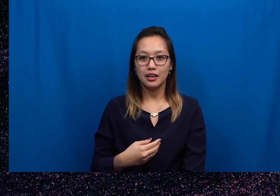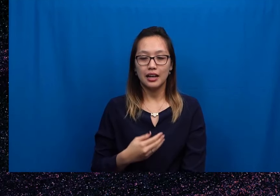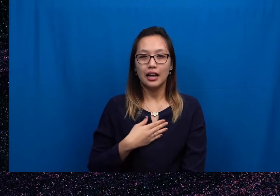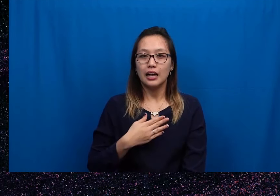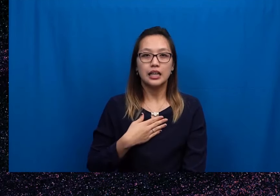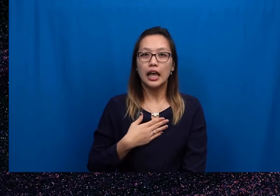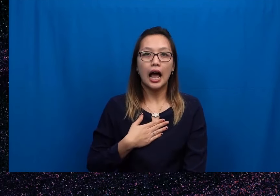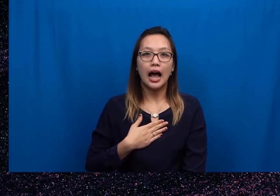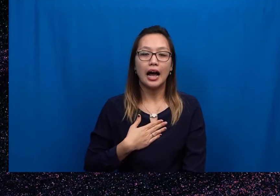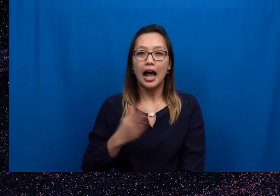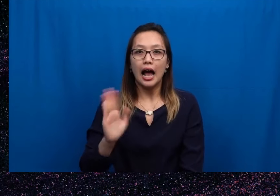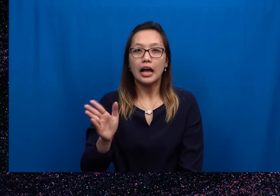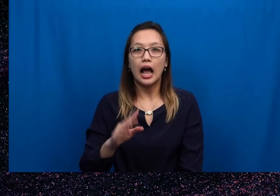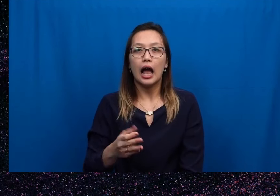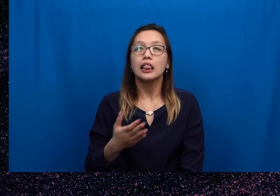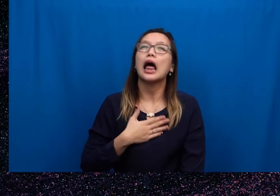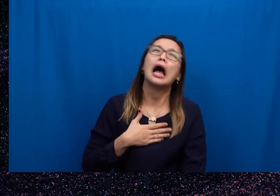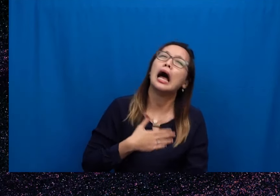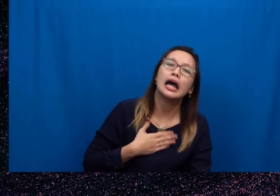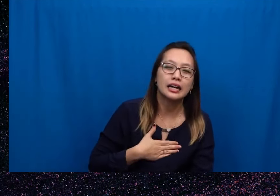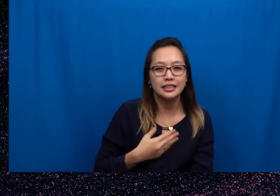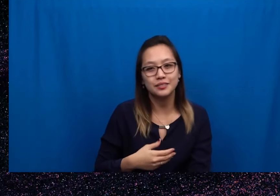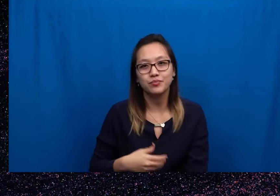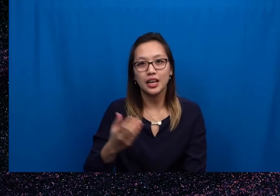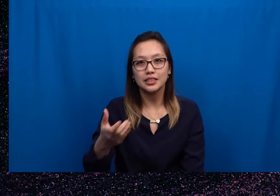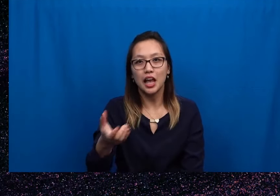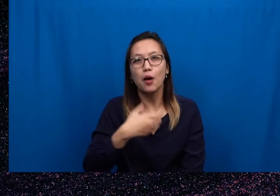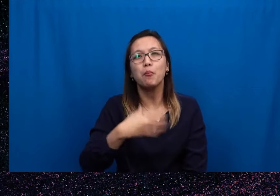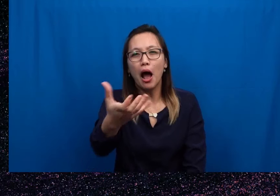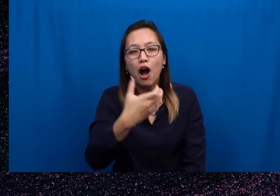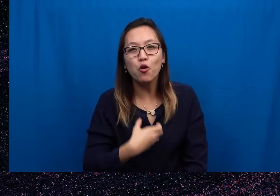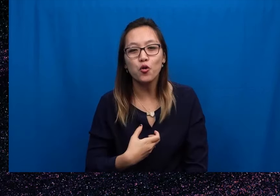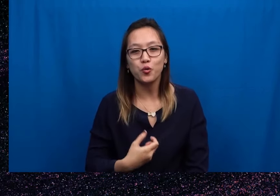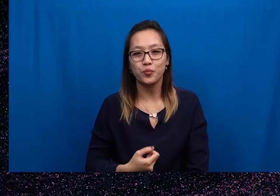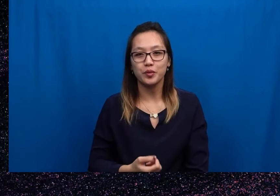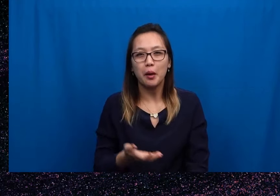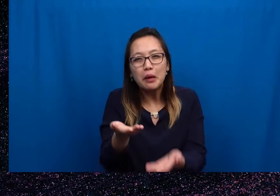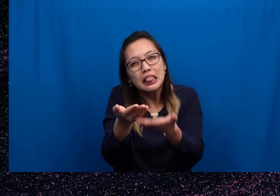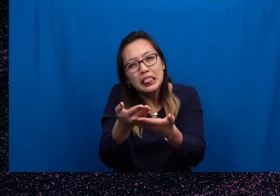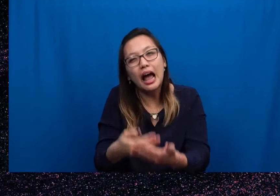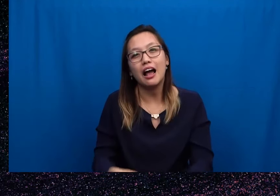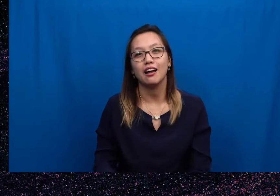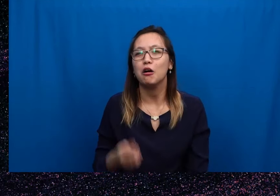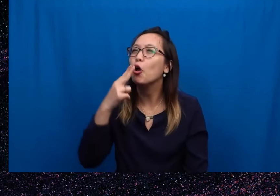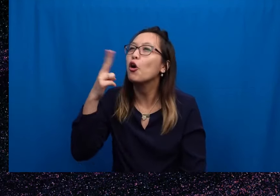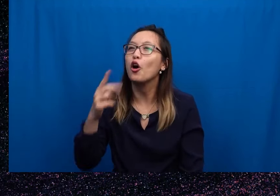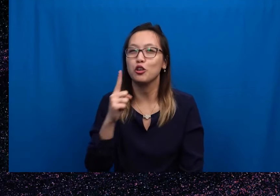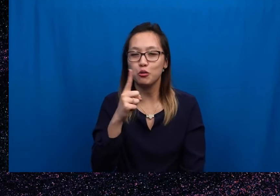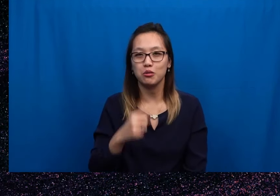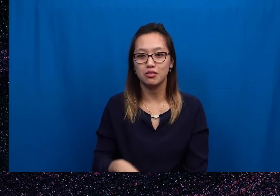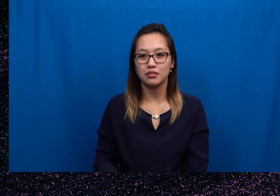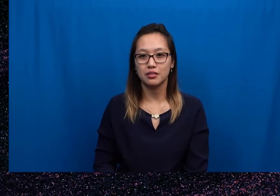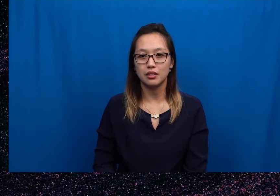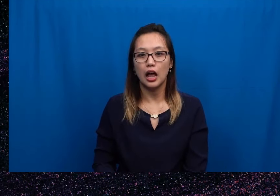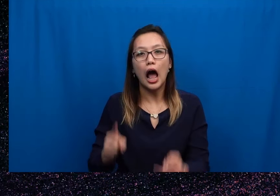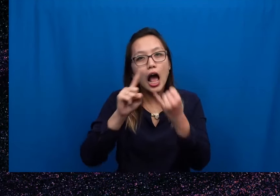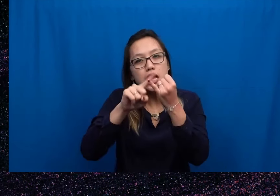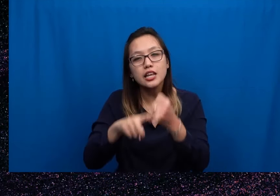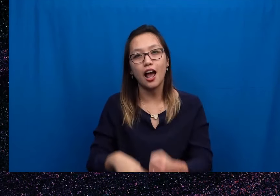pinjem satu sedotan aja. Dan dia kasih. Kemudian rokok itu menempel kembali di mulut